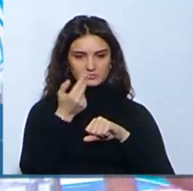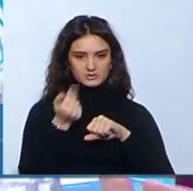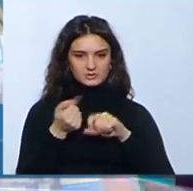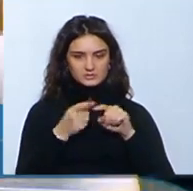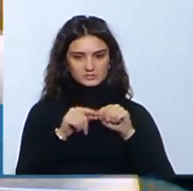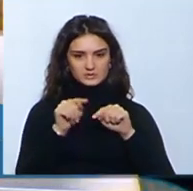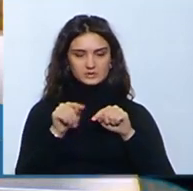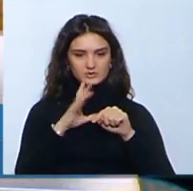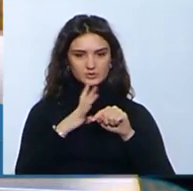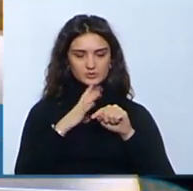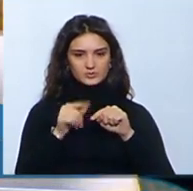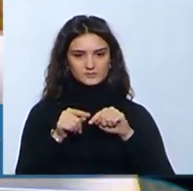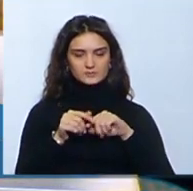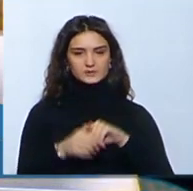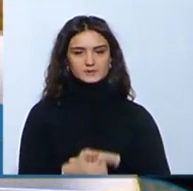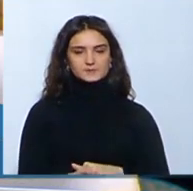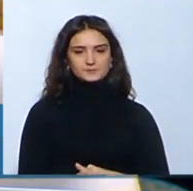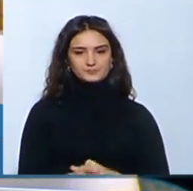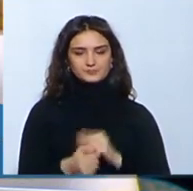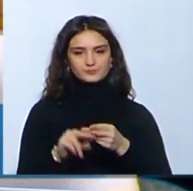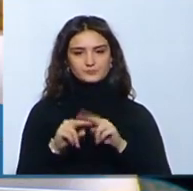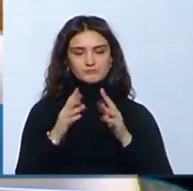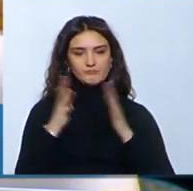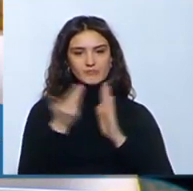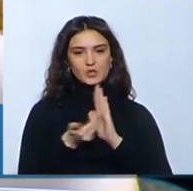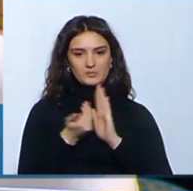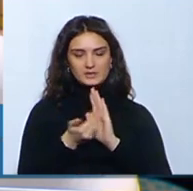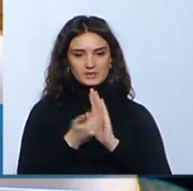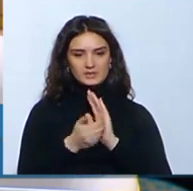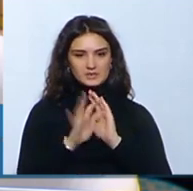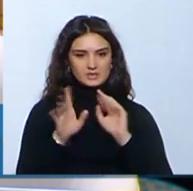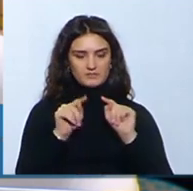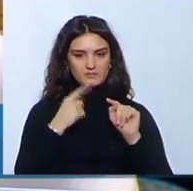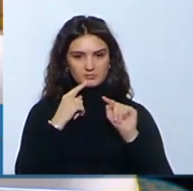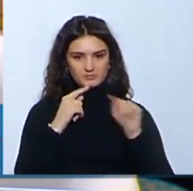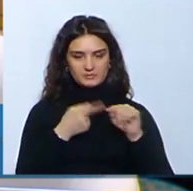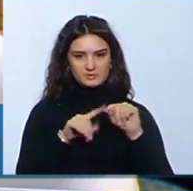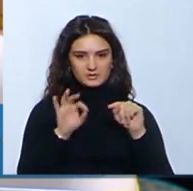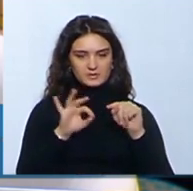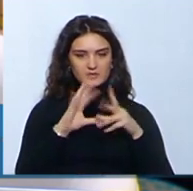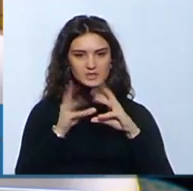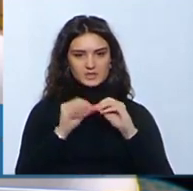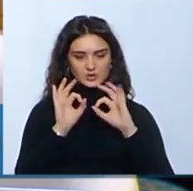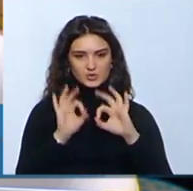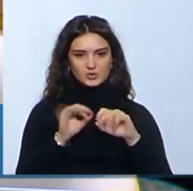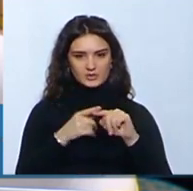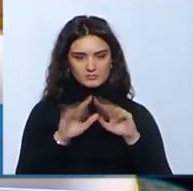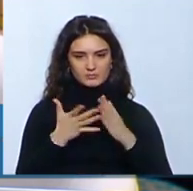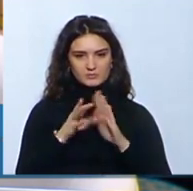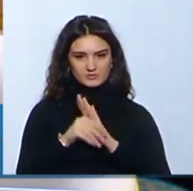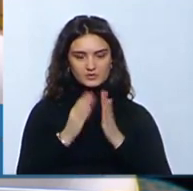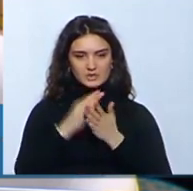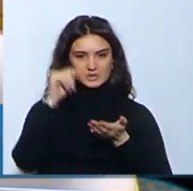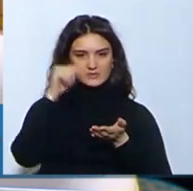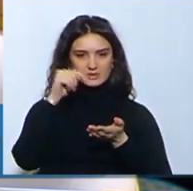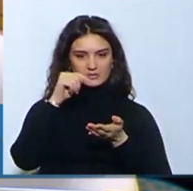ისევ ისიც გამღიზიანებელი ფაქტორი აღმოჩნდეს. ამიტომ დიდ რეკომენდაციას არ გავუწევთ. ყველაზე ოპტიმალური ამ შემთხვევაში არის